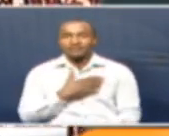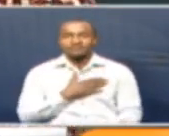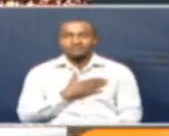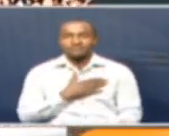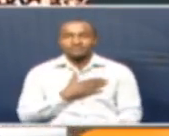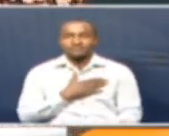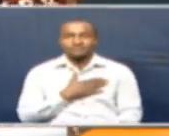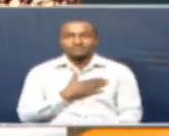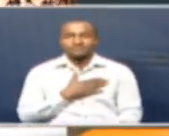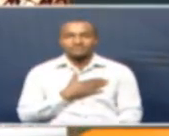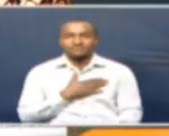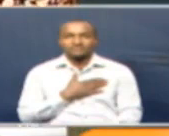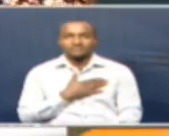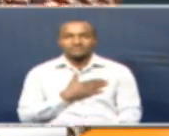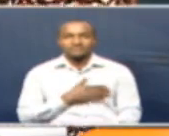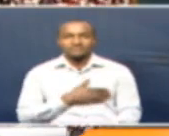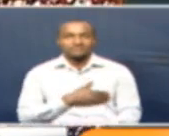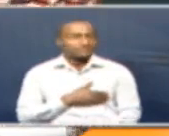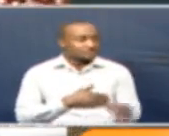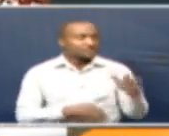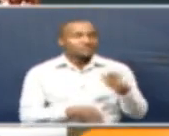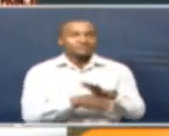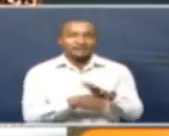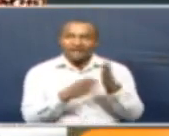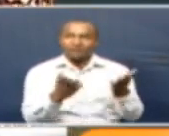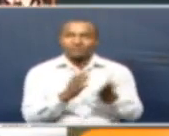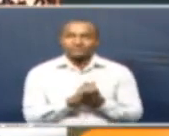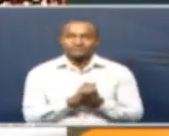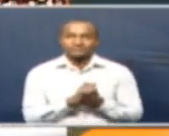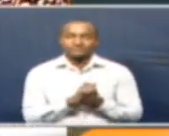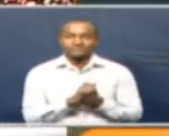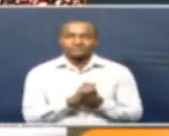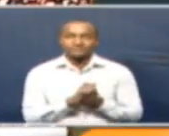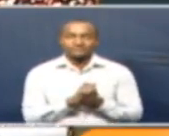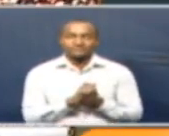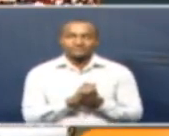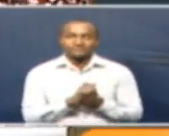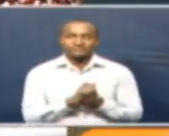Wewe kwanzaje na kufukuzaje, lakini unamwambia kwa